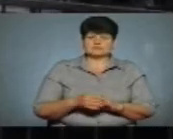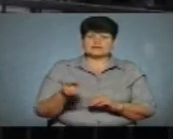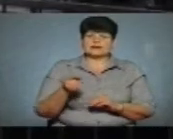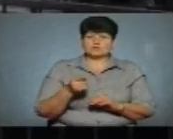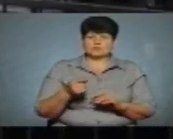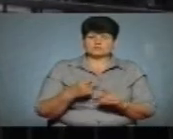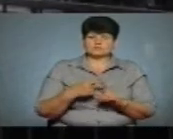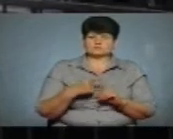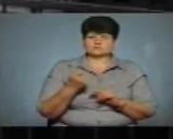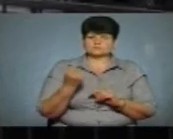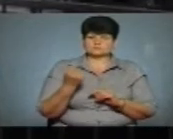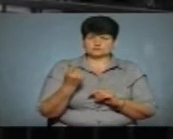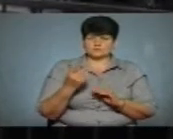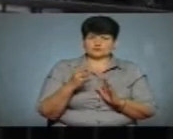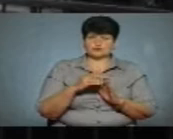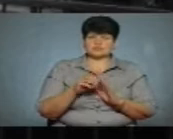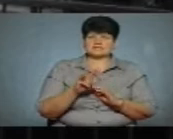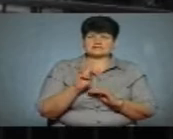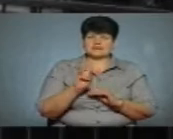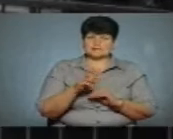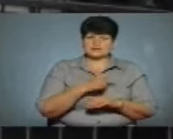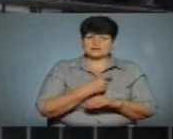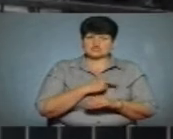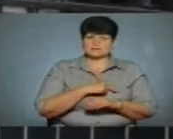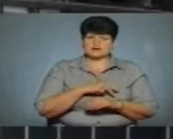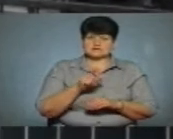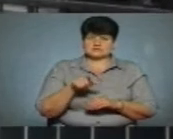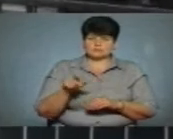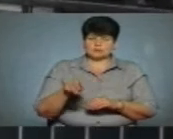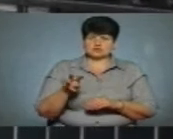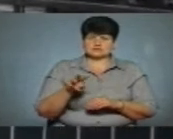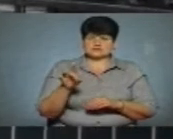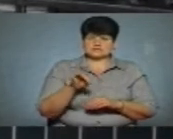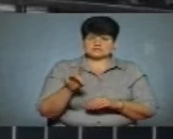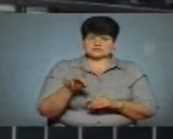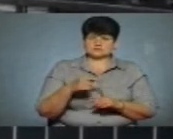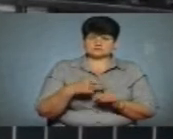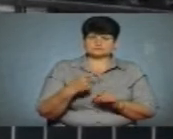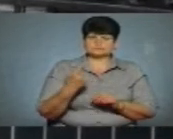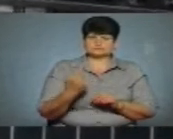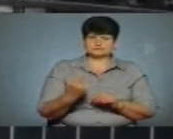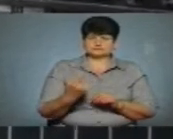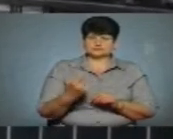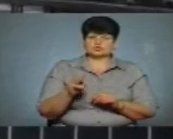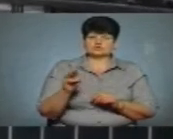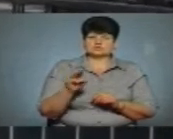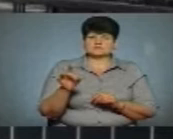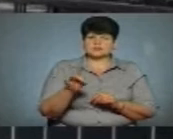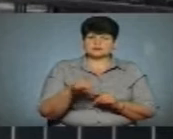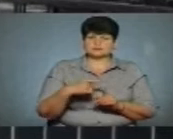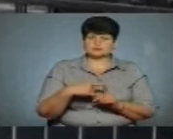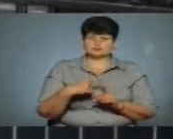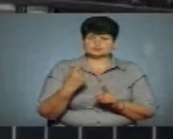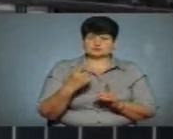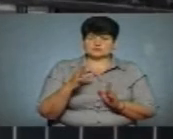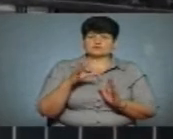Тернопіль 11, в тому числі 3 медичних працівники, Монастирський район 1, Шумський район 1, в